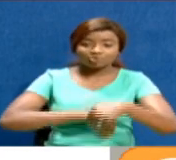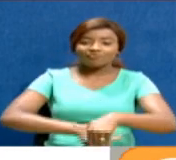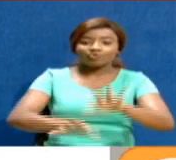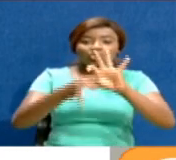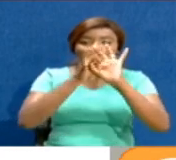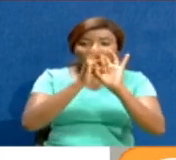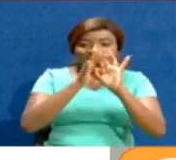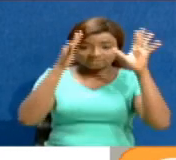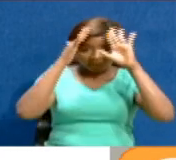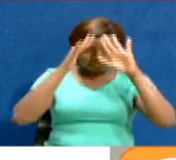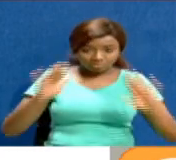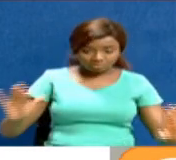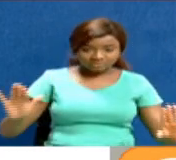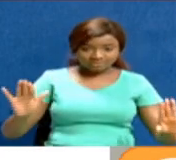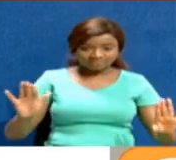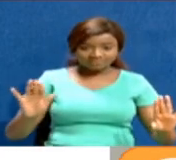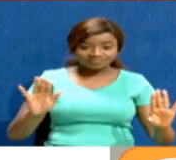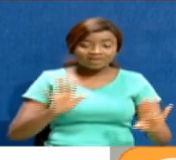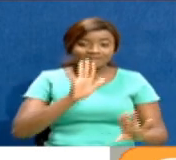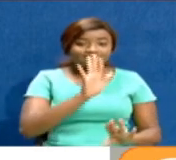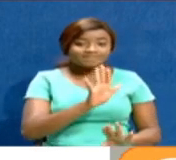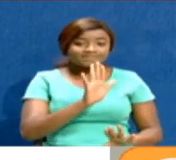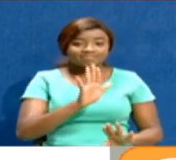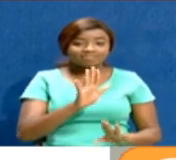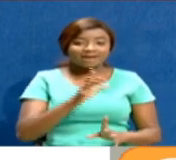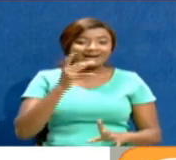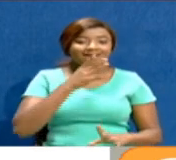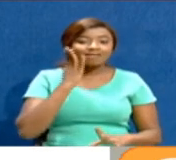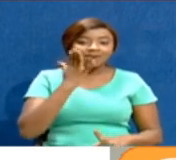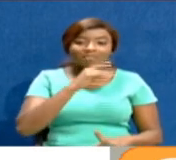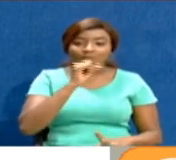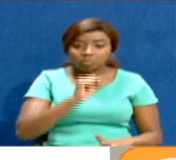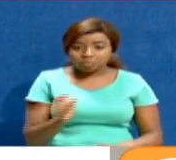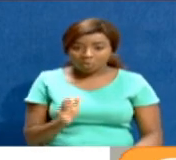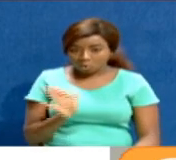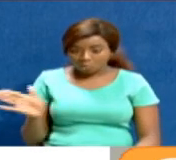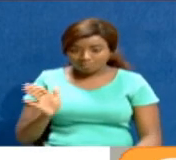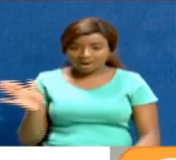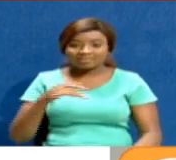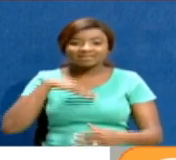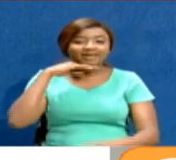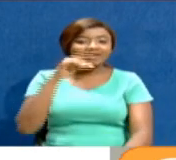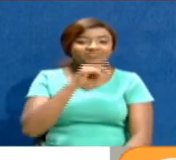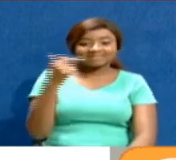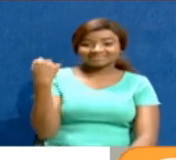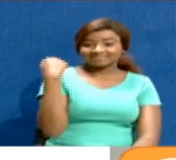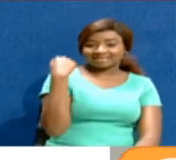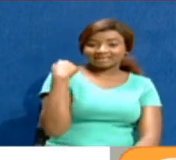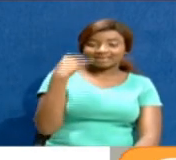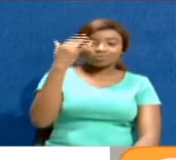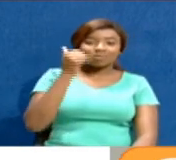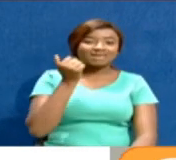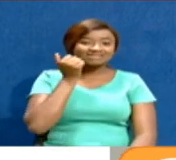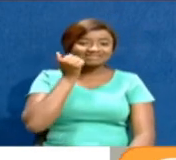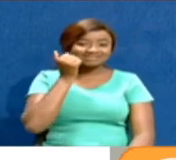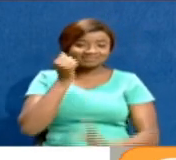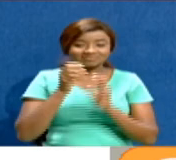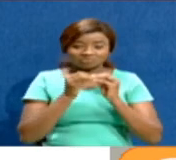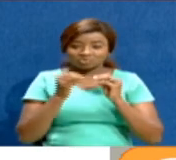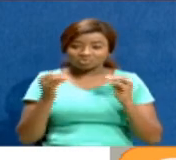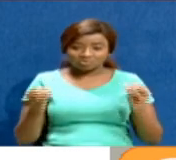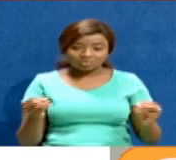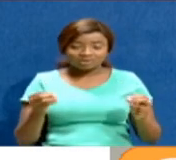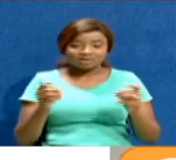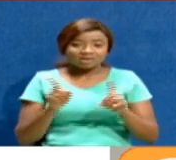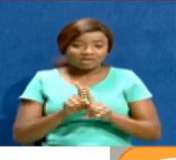Kiislamu. Mama Sarah ambaye ni nyanyake aliyekuwa rais wa Marekani Barack Obama alifariki hapo jana baada ya kuugua kwa muda, huku juhudi